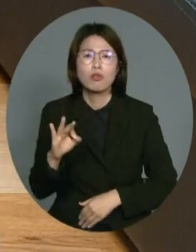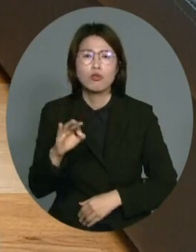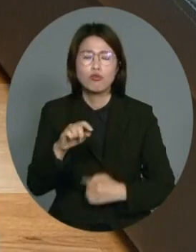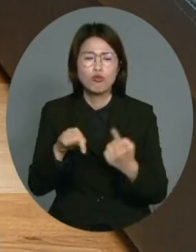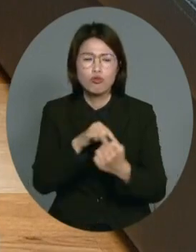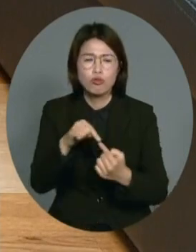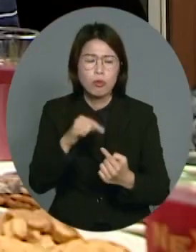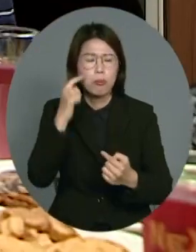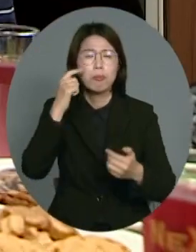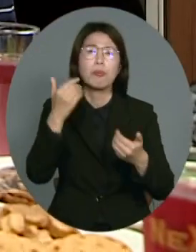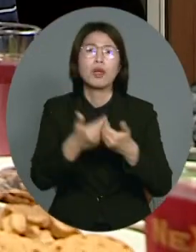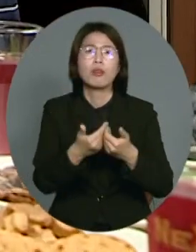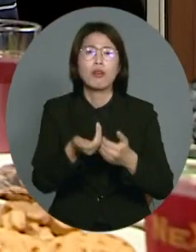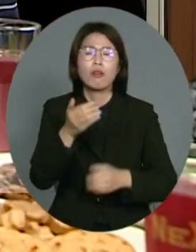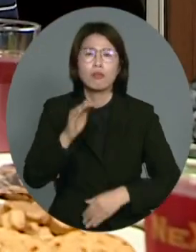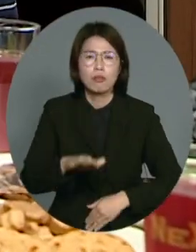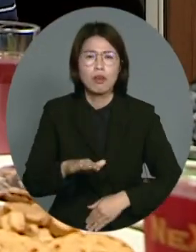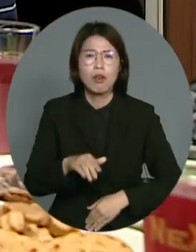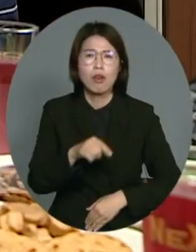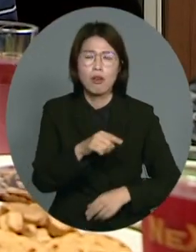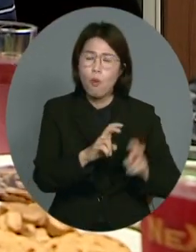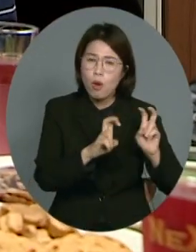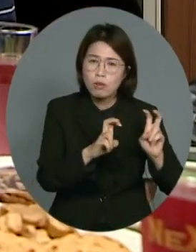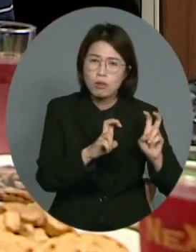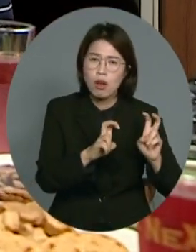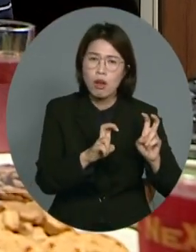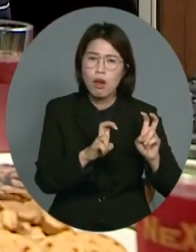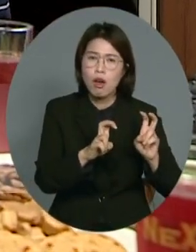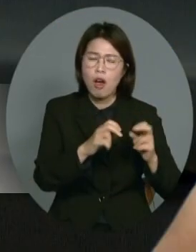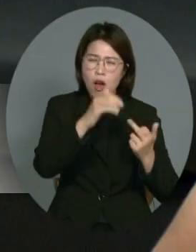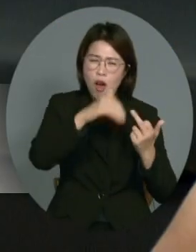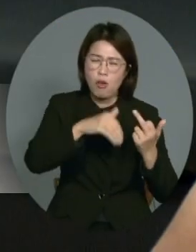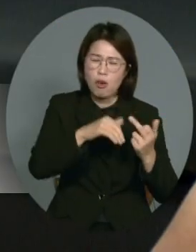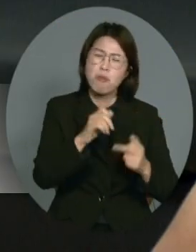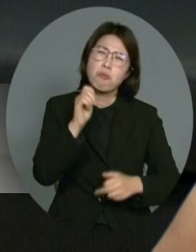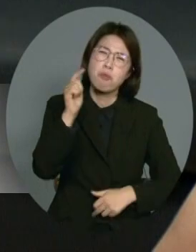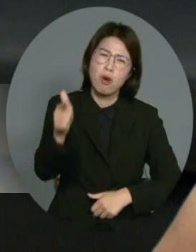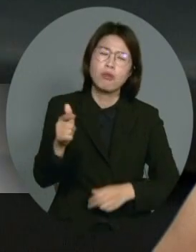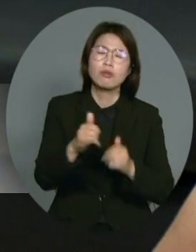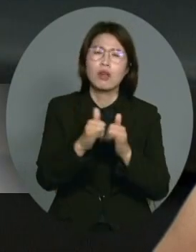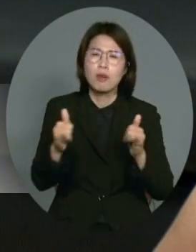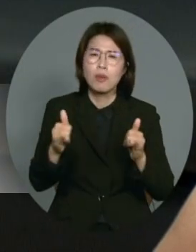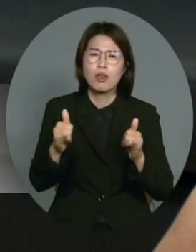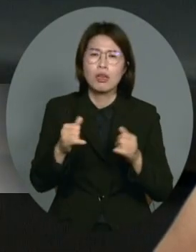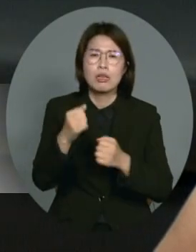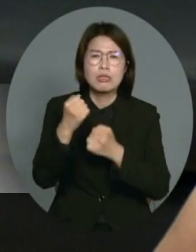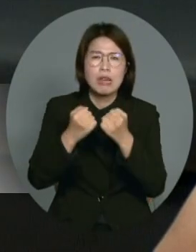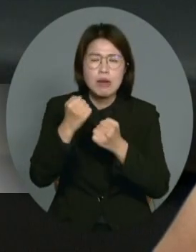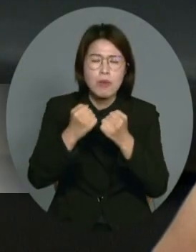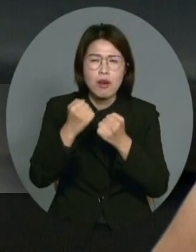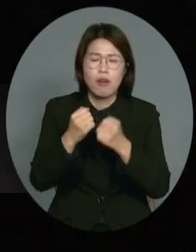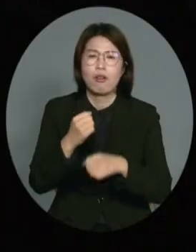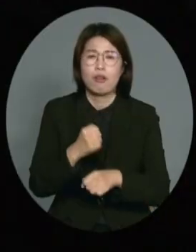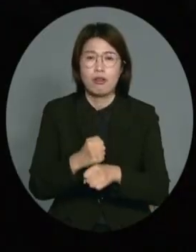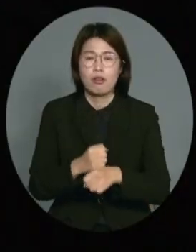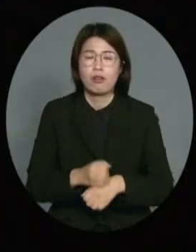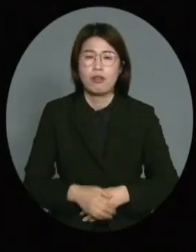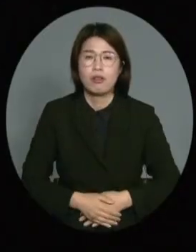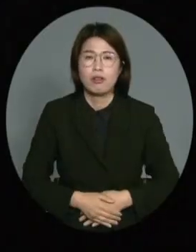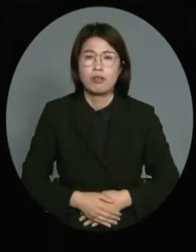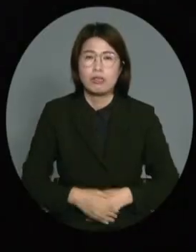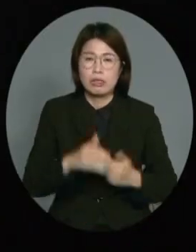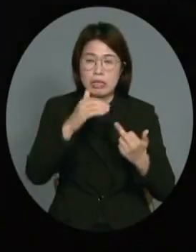운영체계를 반대했는데 정작 업체 측은 강업소와 다소 거리가 있는 마을 주민에게 설명회를 진행했습니다